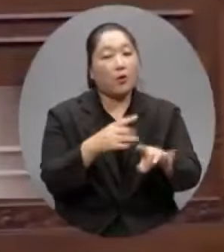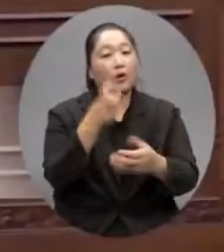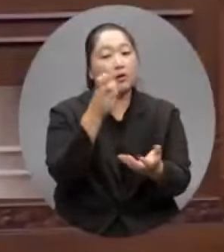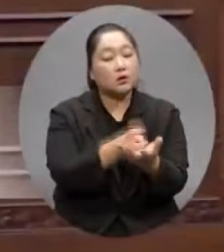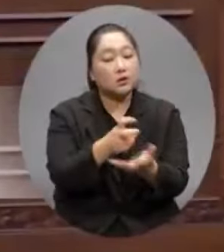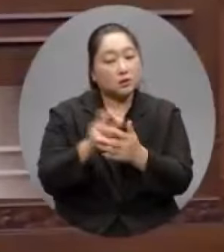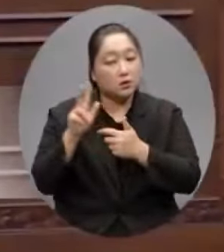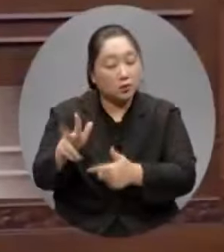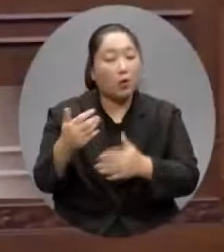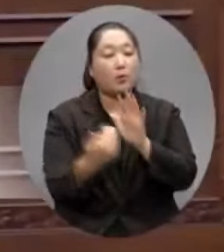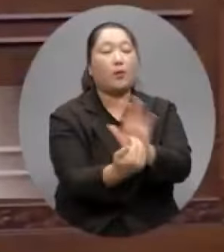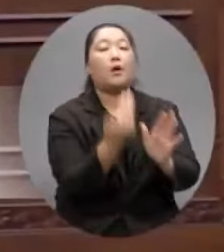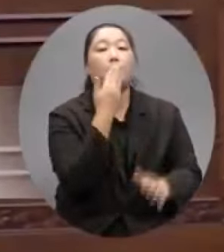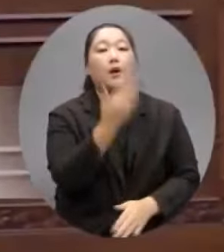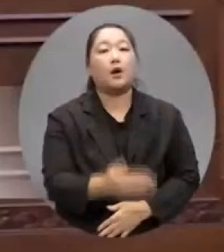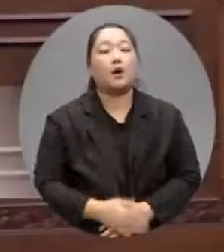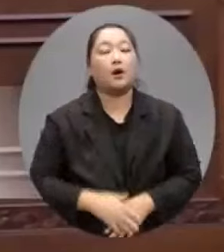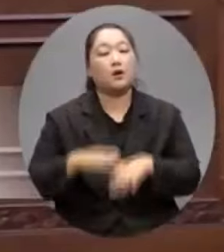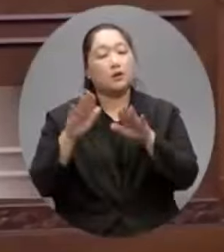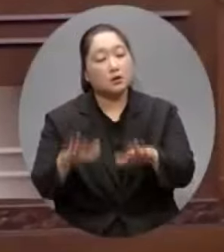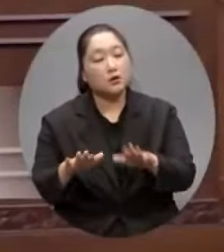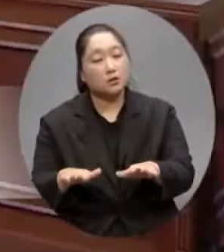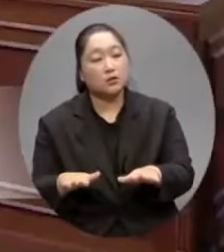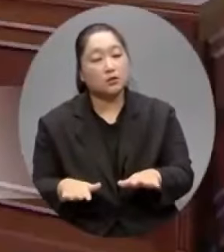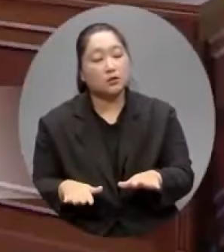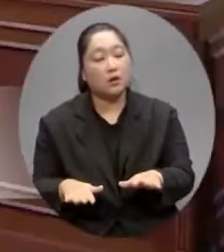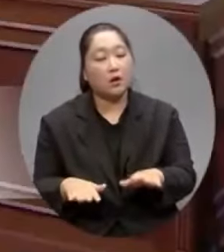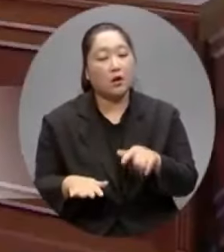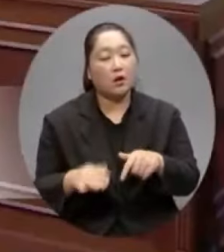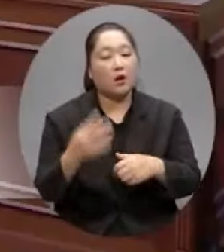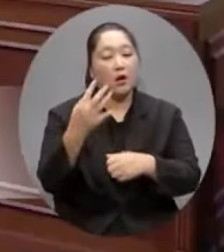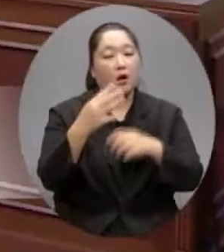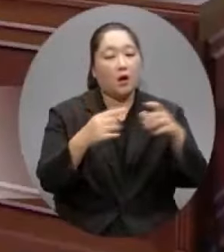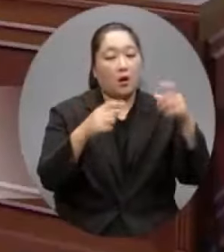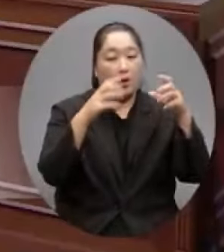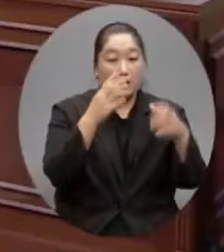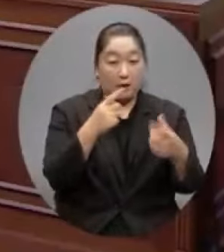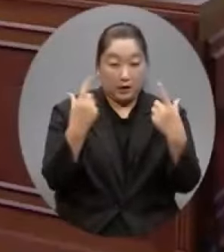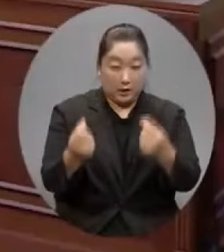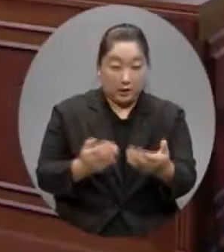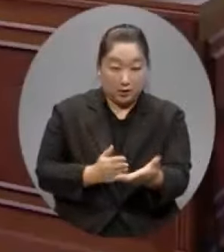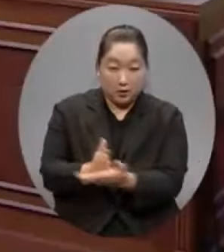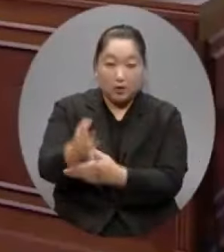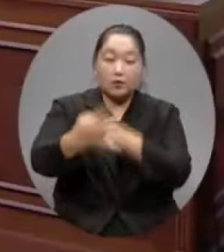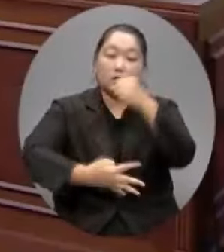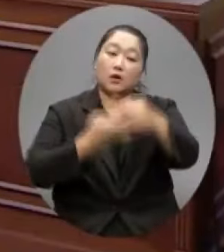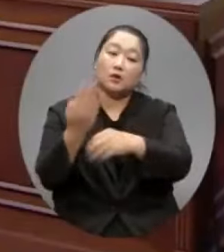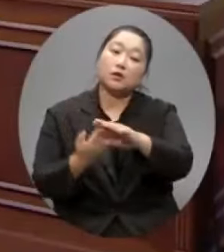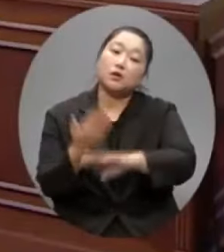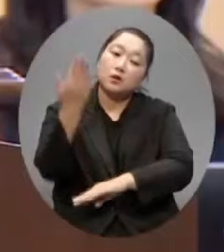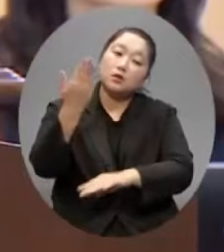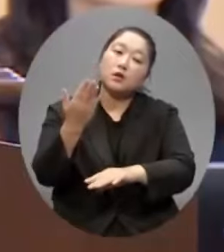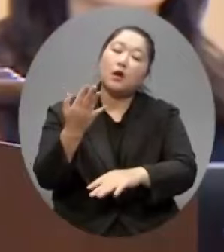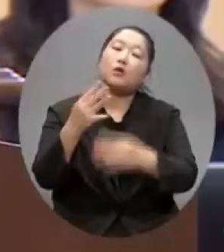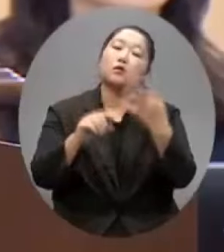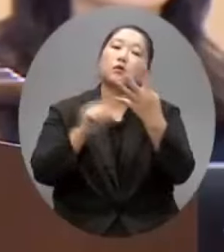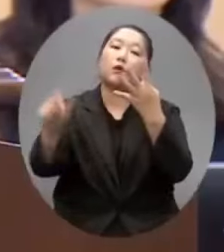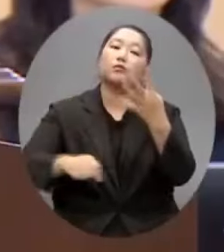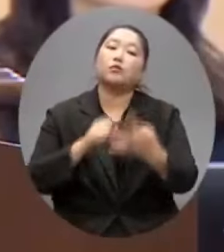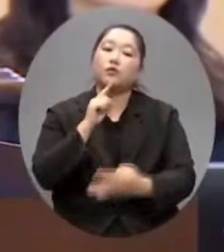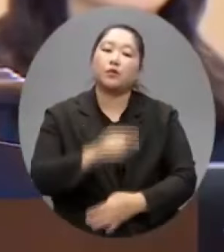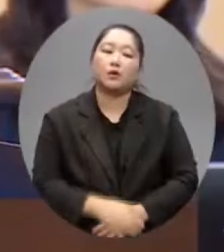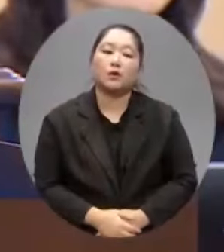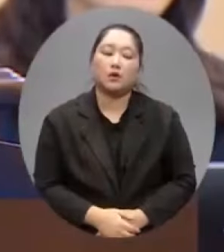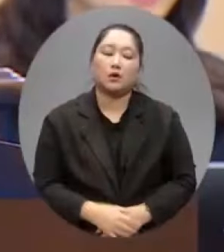수 있었다며 현재도 동일부서 4년 이상 근무자가 4% 정도라는 자료를 제시했습니다. 비리